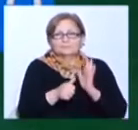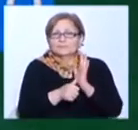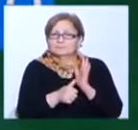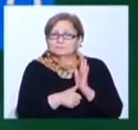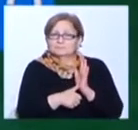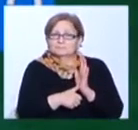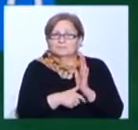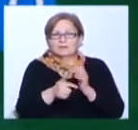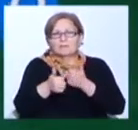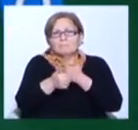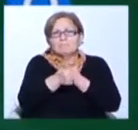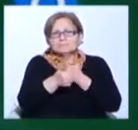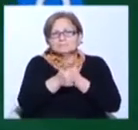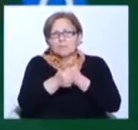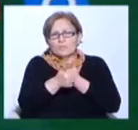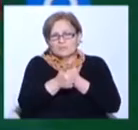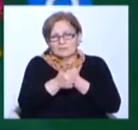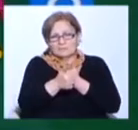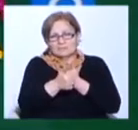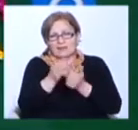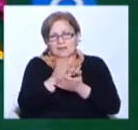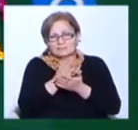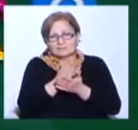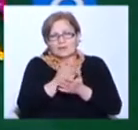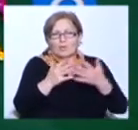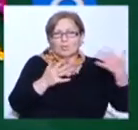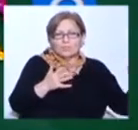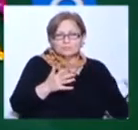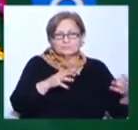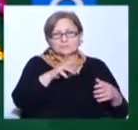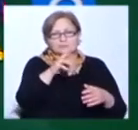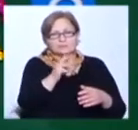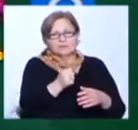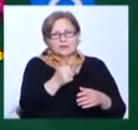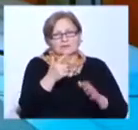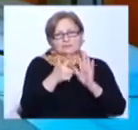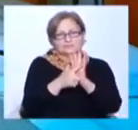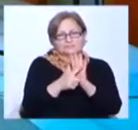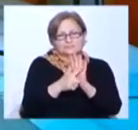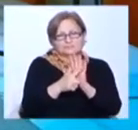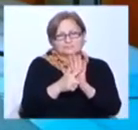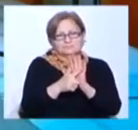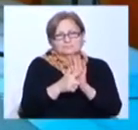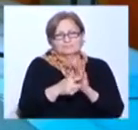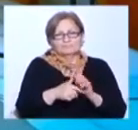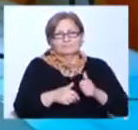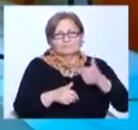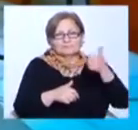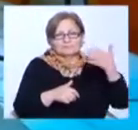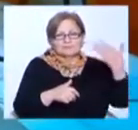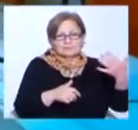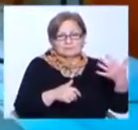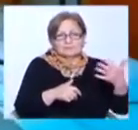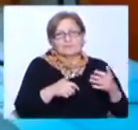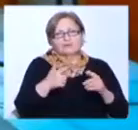6-იანის მეზობლები არიან 5 და 7. 5 მისი წინა რიცხვია,